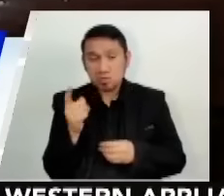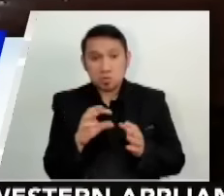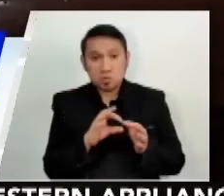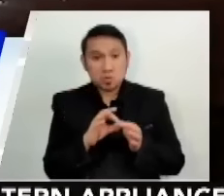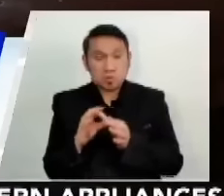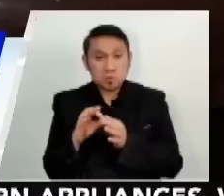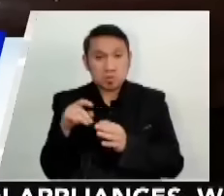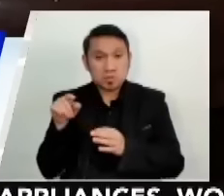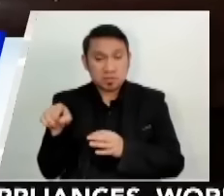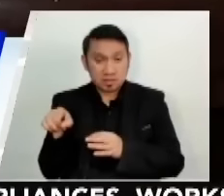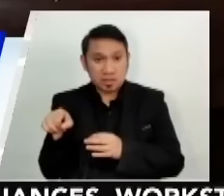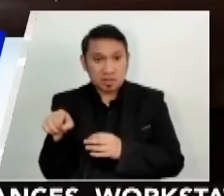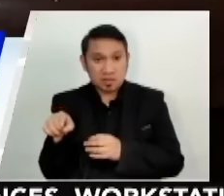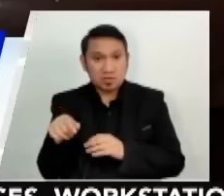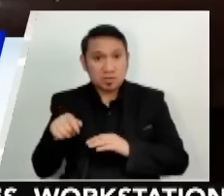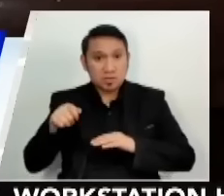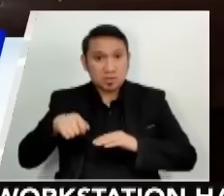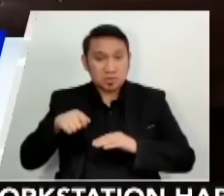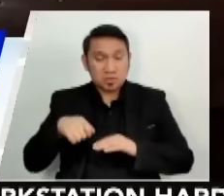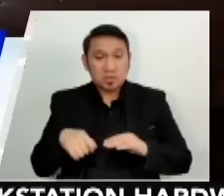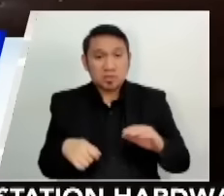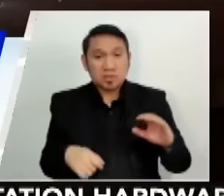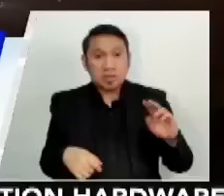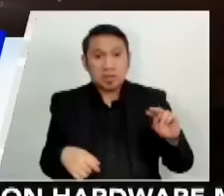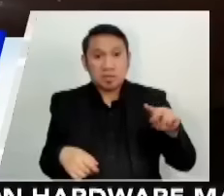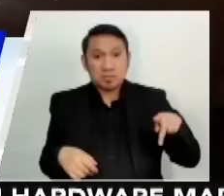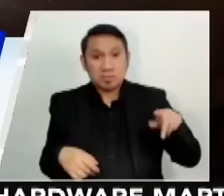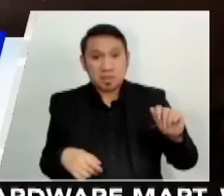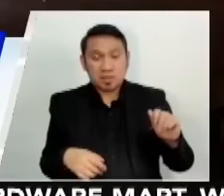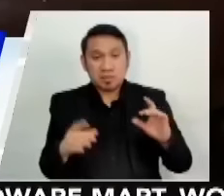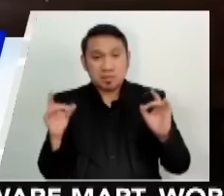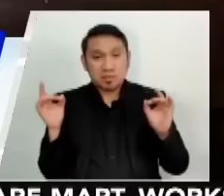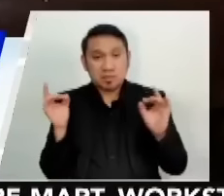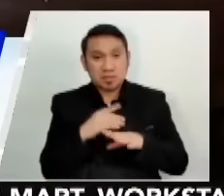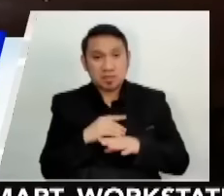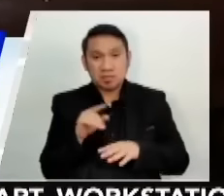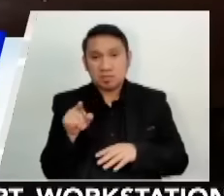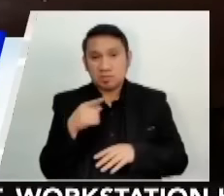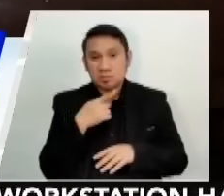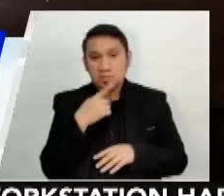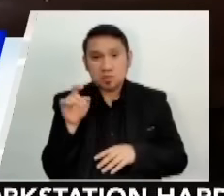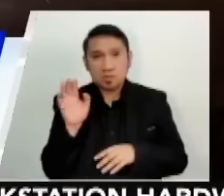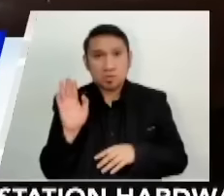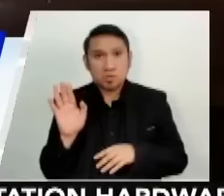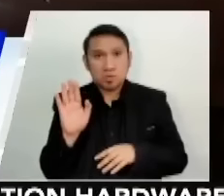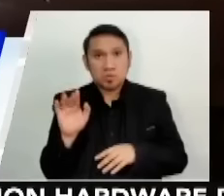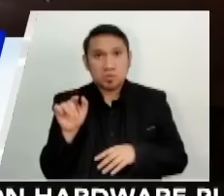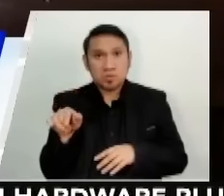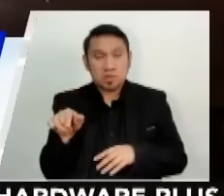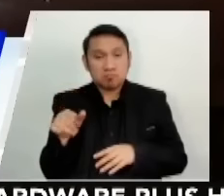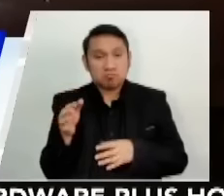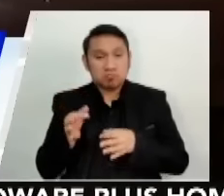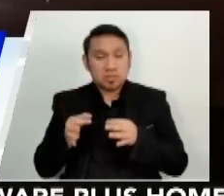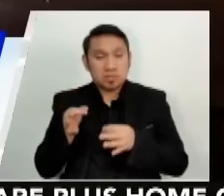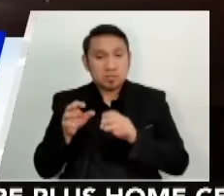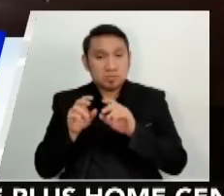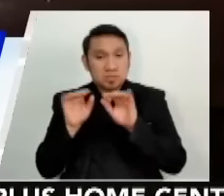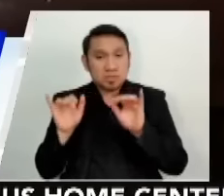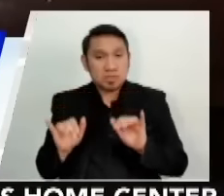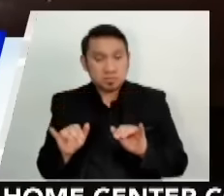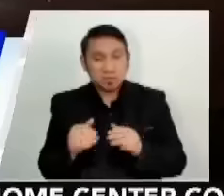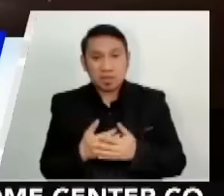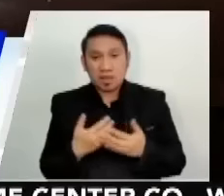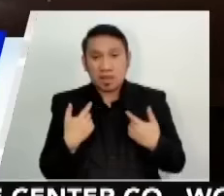West sa CPP-NPA ay banta sa walang kinikilingang imahe ng hudikatura. Multang